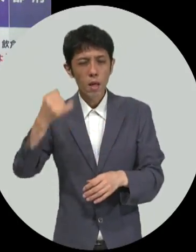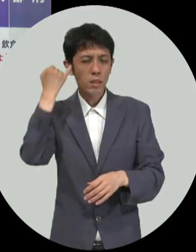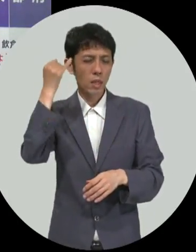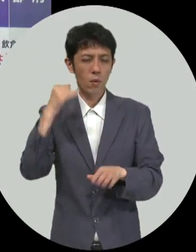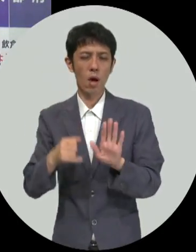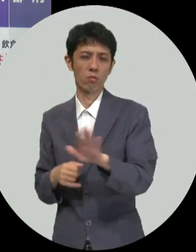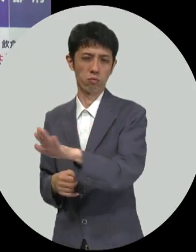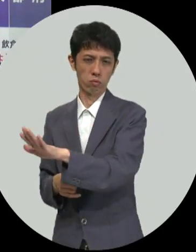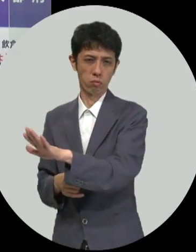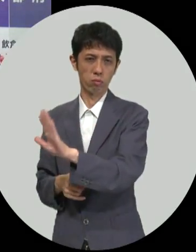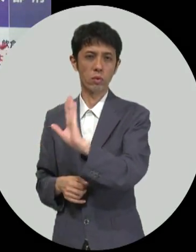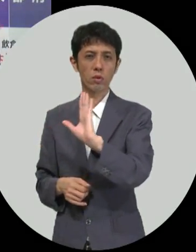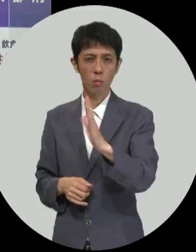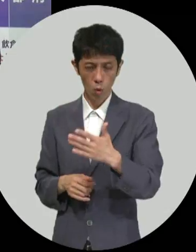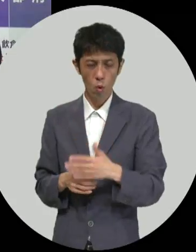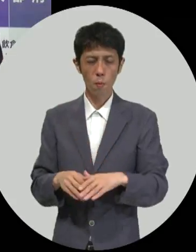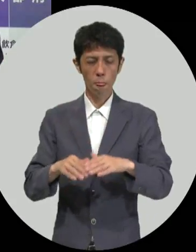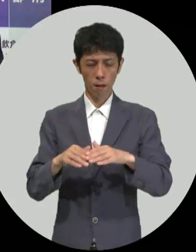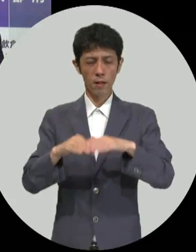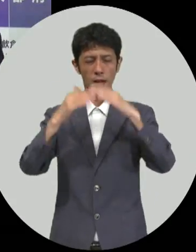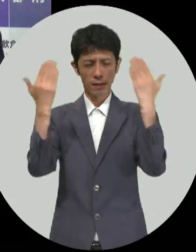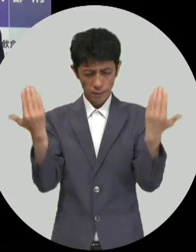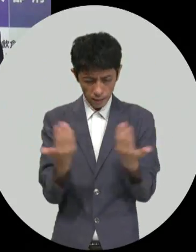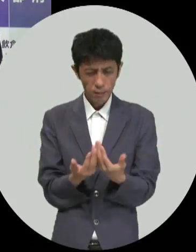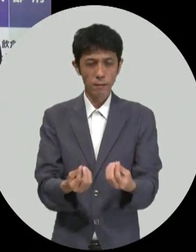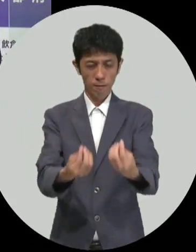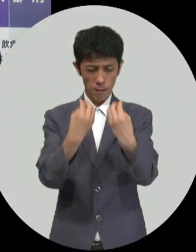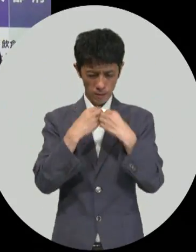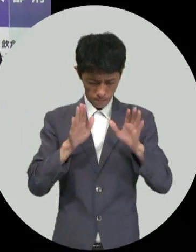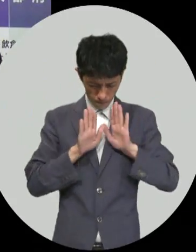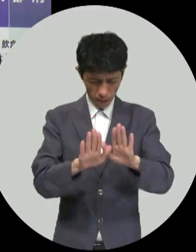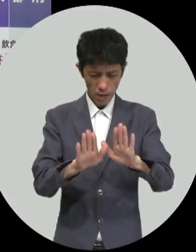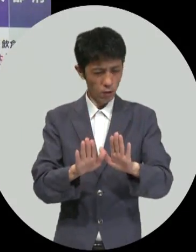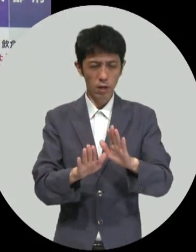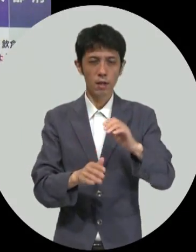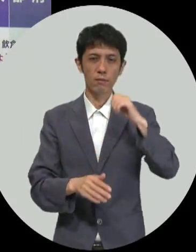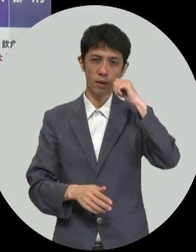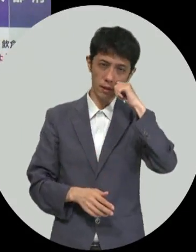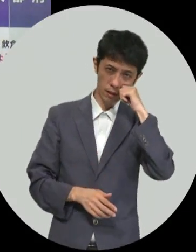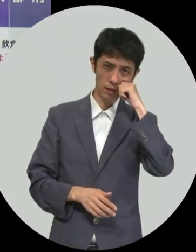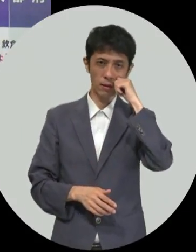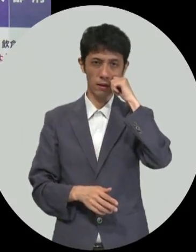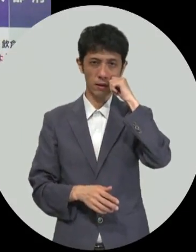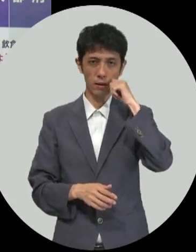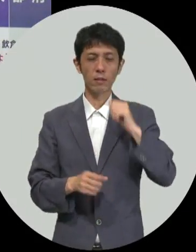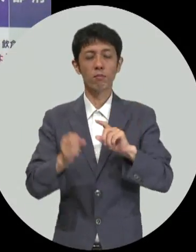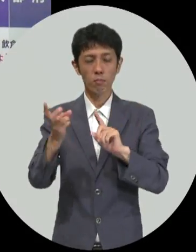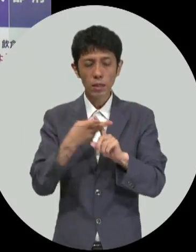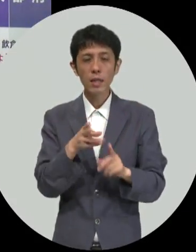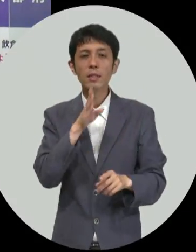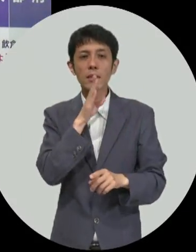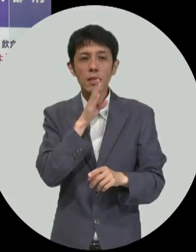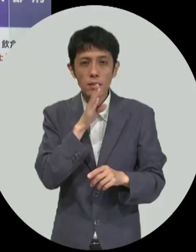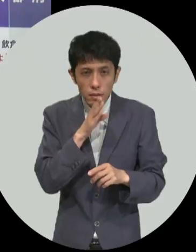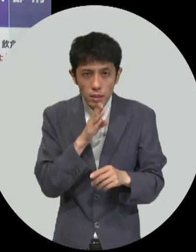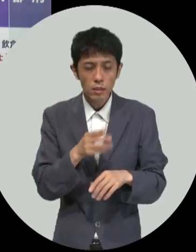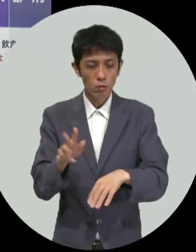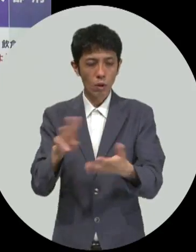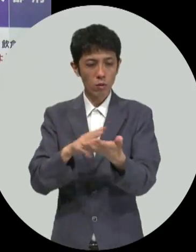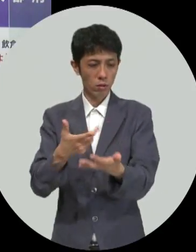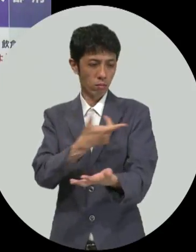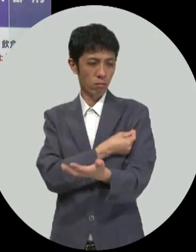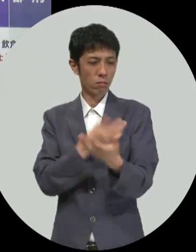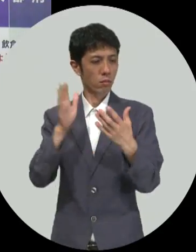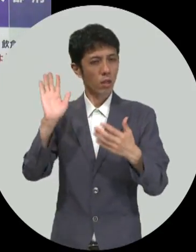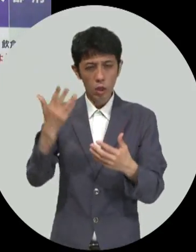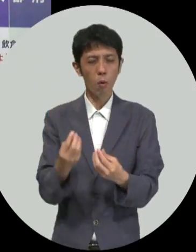見はありますけれども、完全にですね、感染予防ができるわけではないということでございますし、現にワクチン接種した方の感染